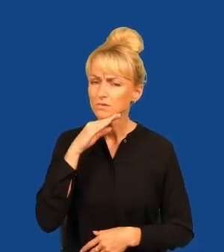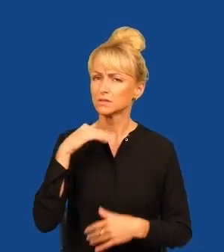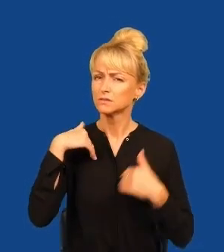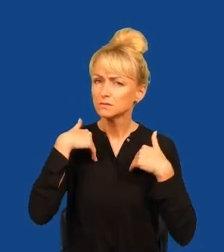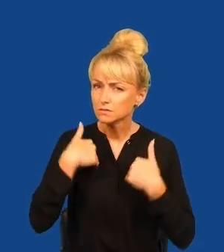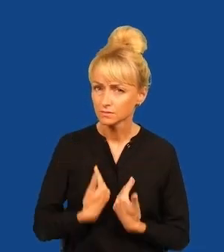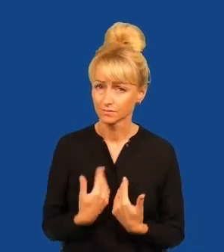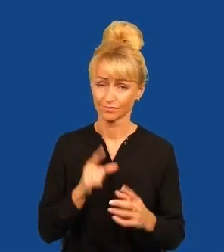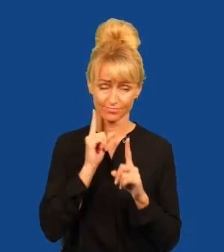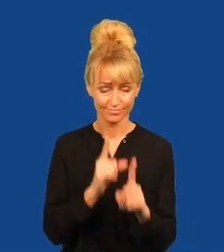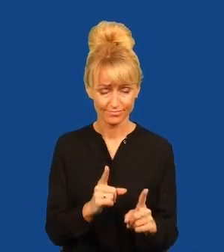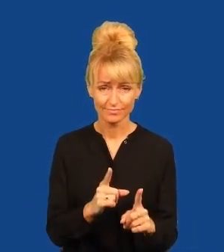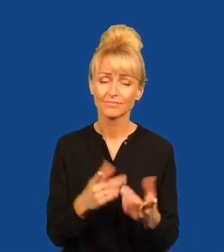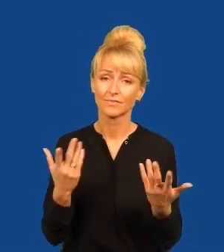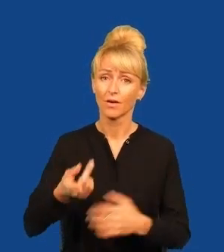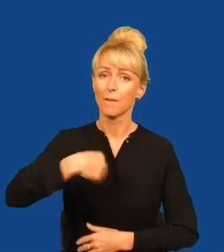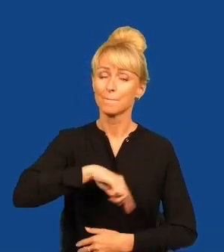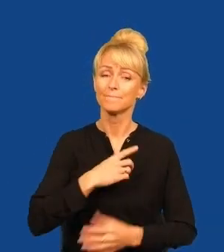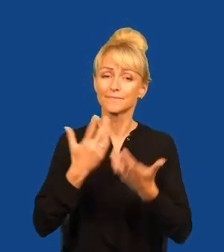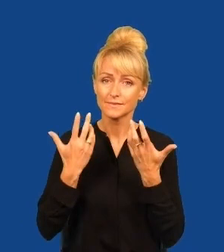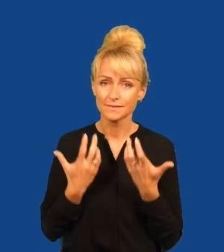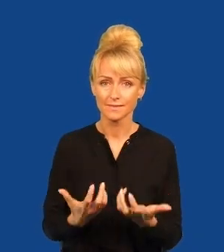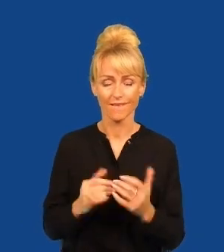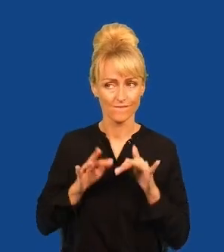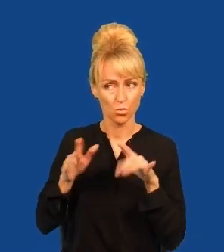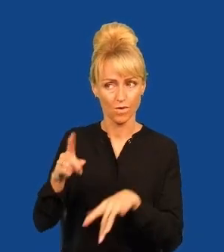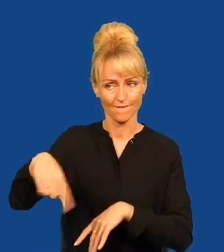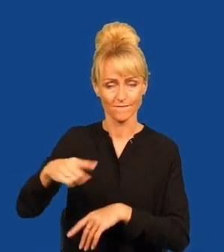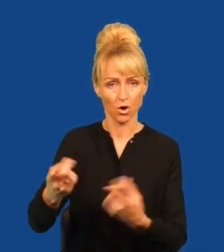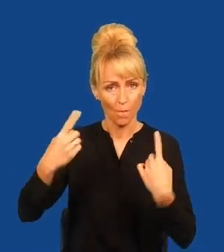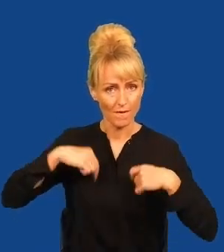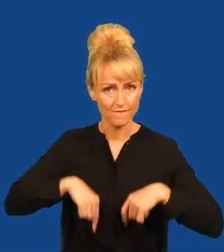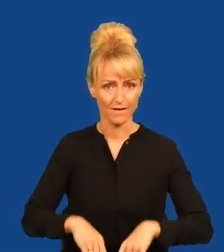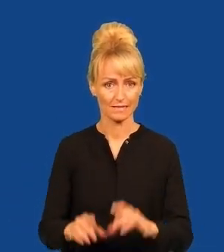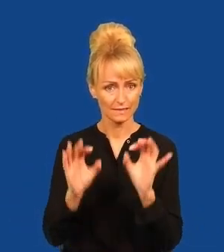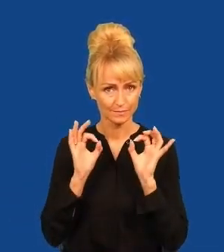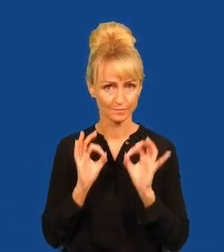wpływać na to, żeby interfejs był czytelny i jasny?